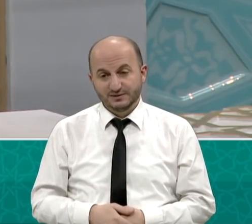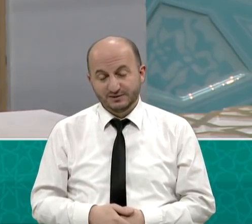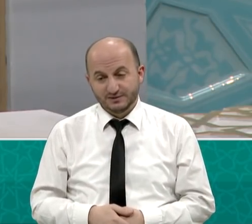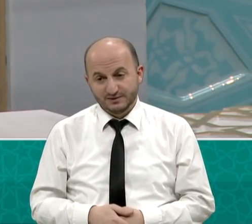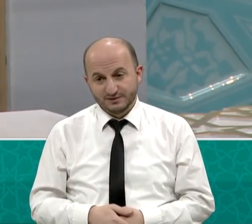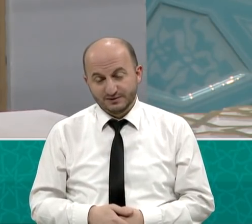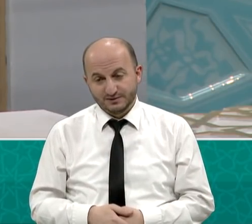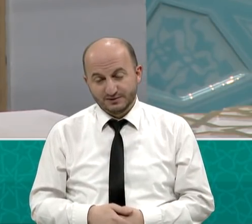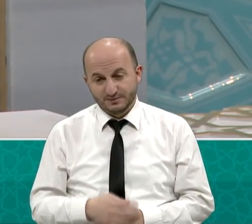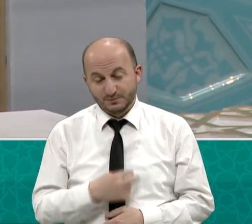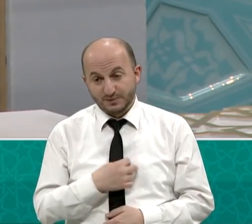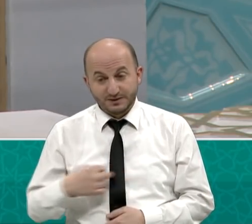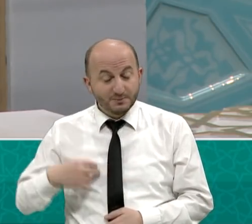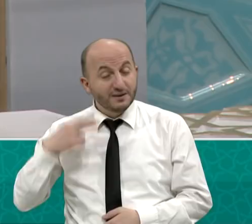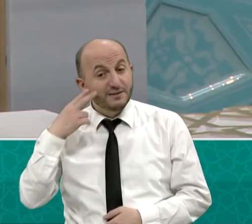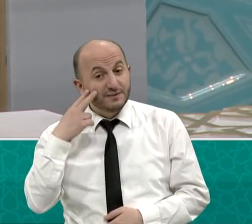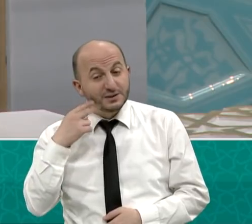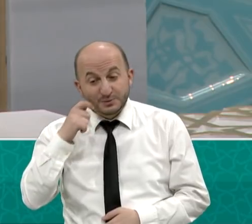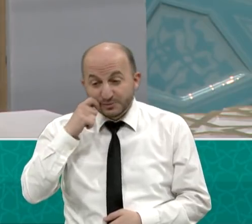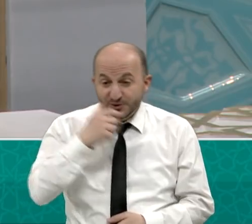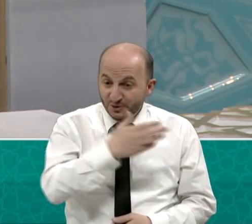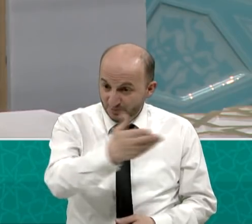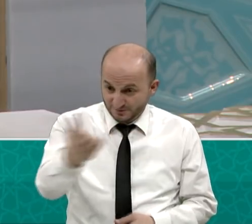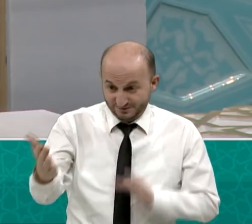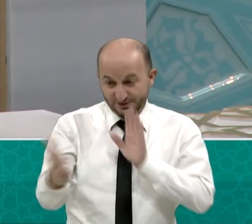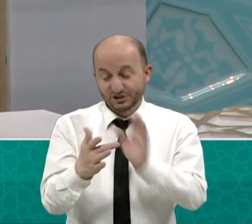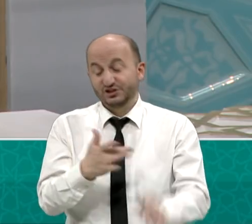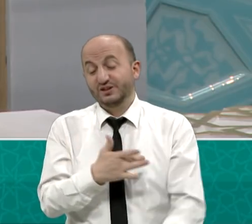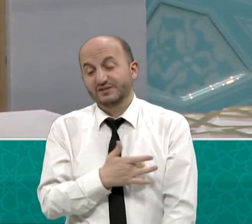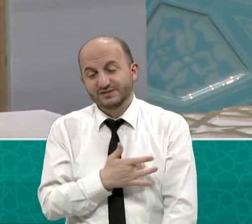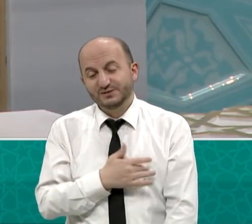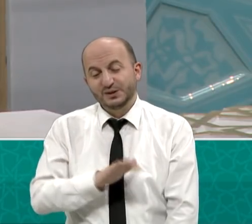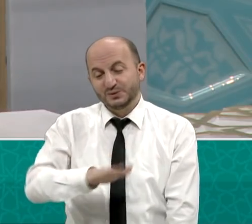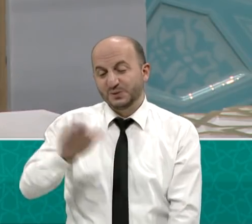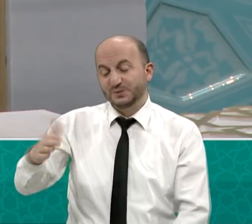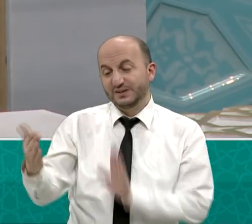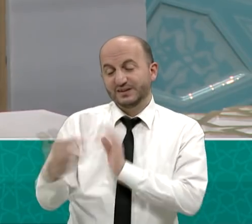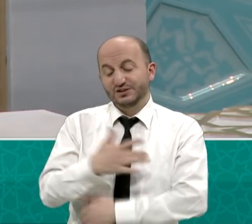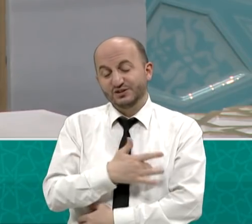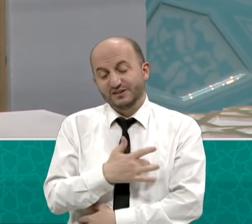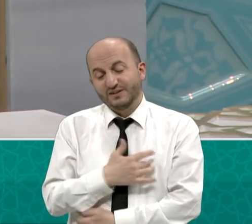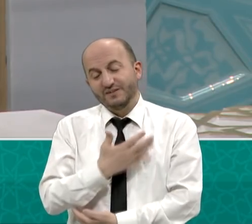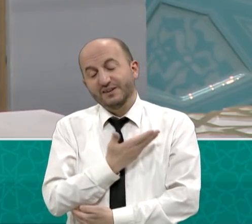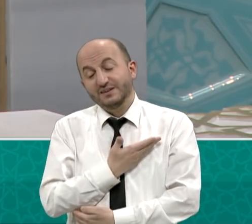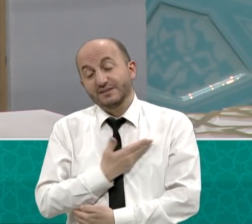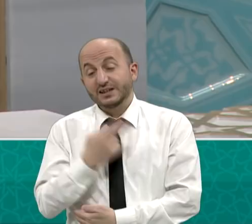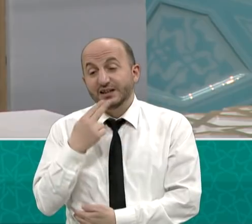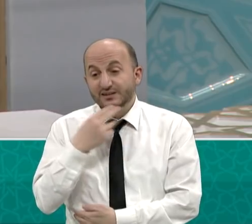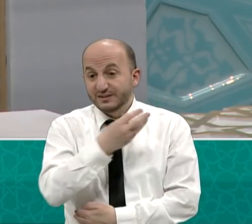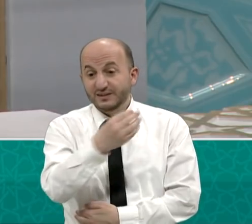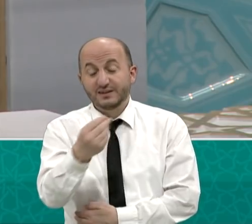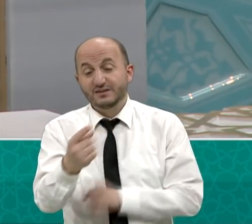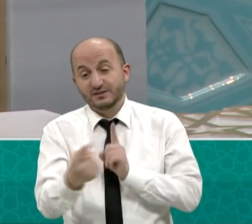Efendimiz Aleyhisselam, müminlere karşı o kadar şefkatliydi ki, çocuklara karşı o kadar şefkatliydi ki, kadınlara karşı